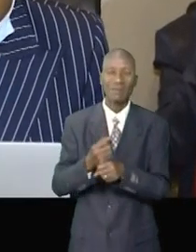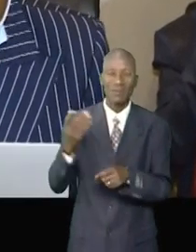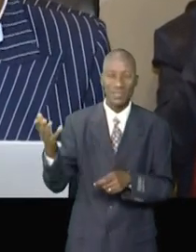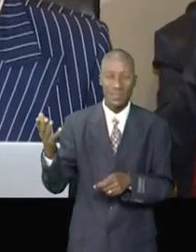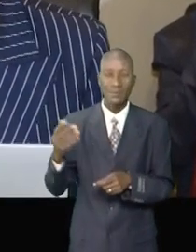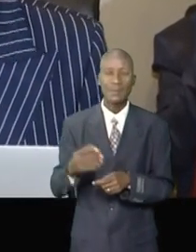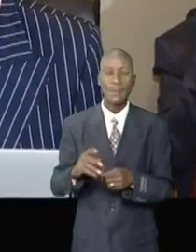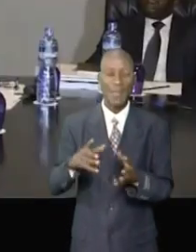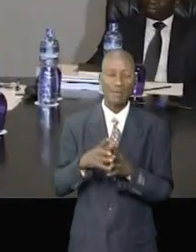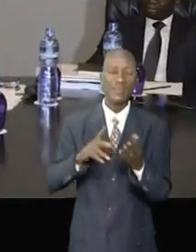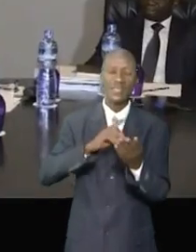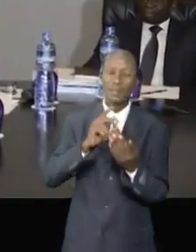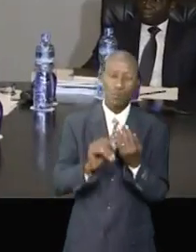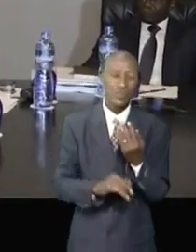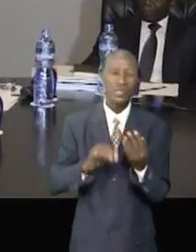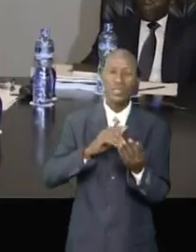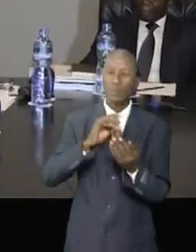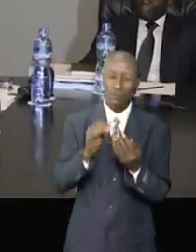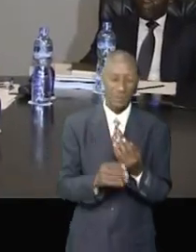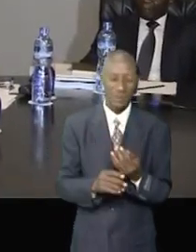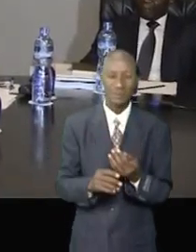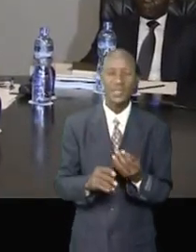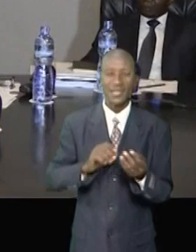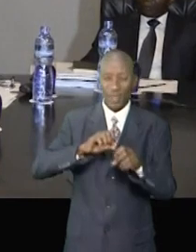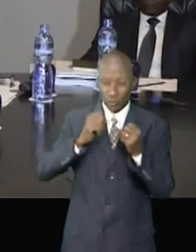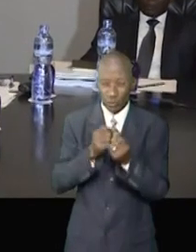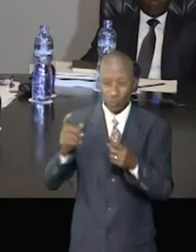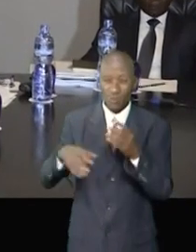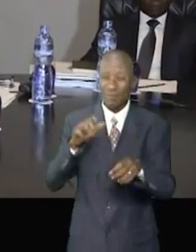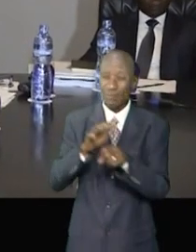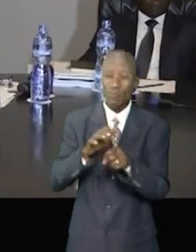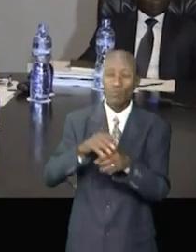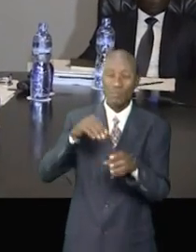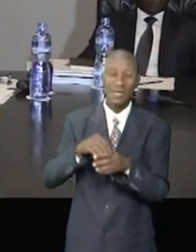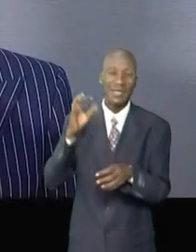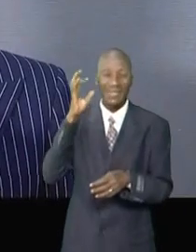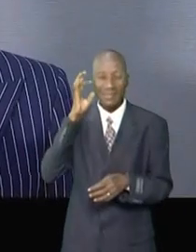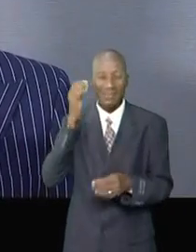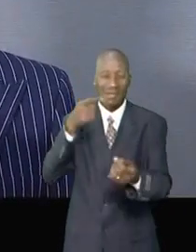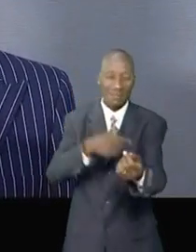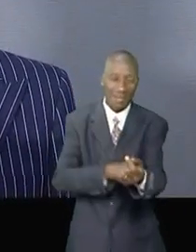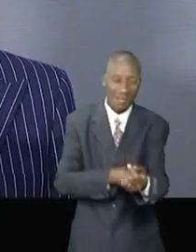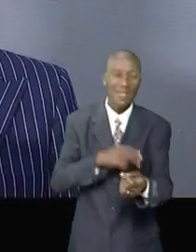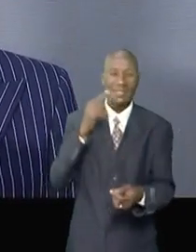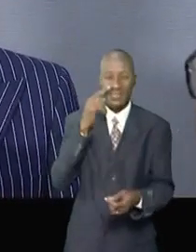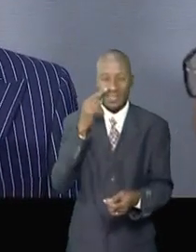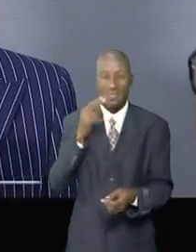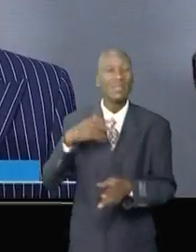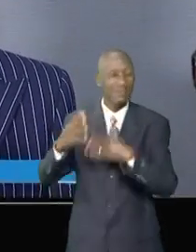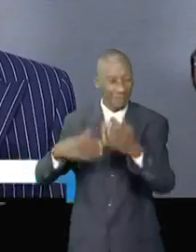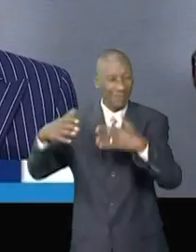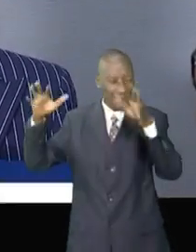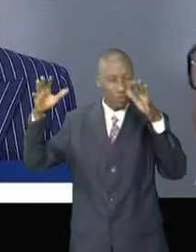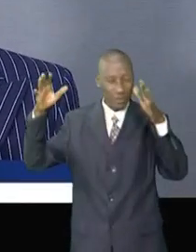dans les projets similaires au Kenya, au Ghana et au Nigeria. Je pense que le Congo va bénéficier de